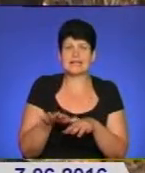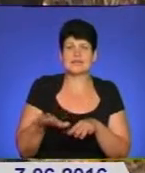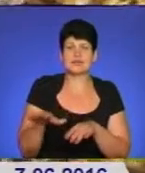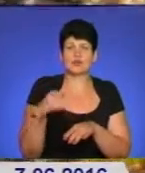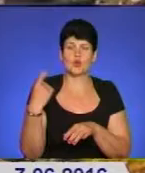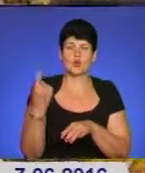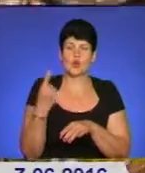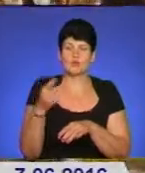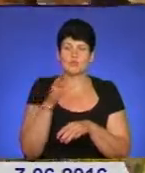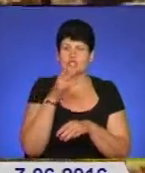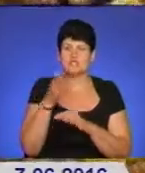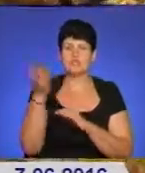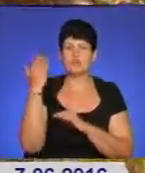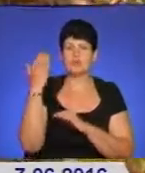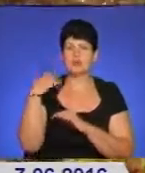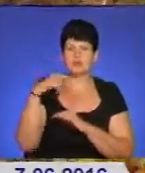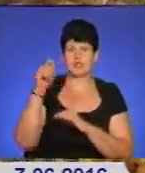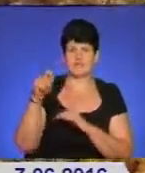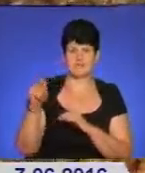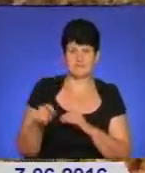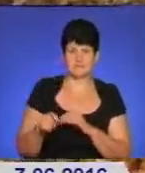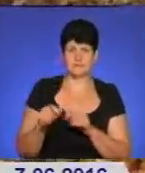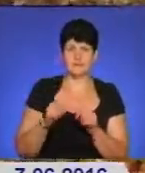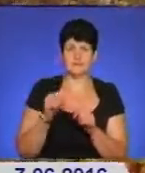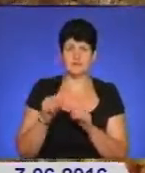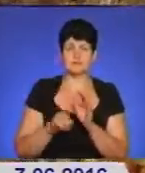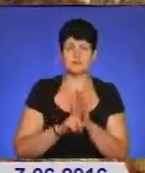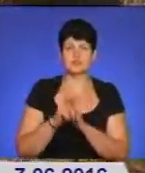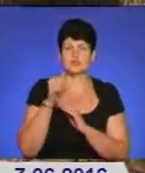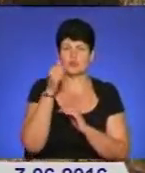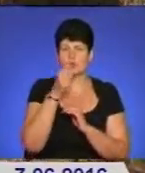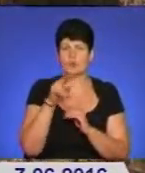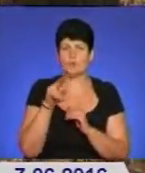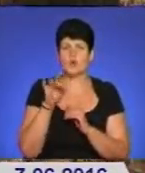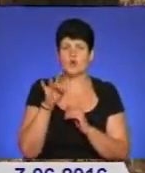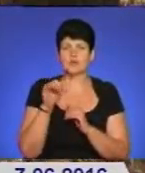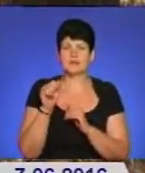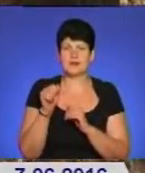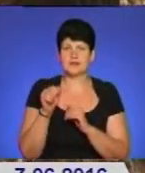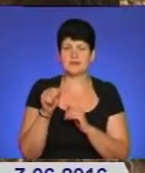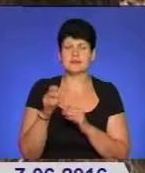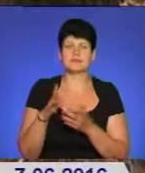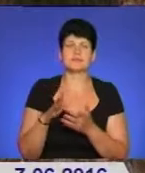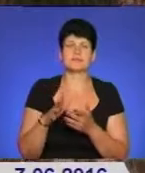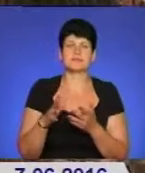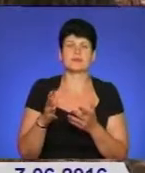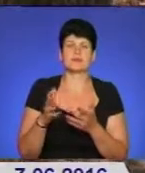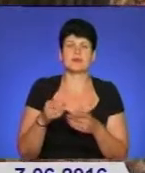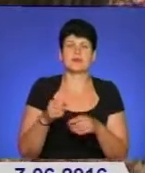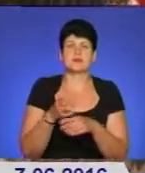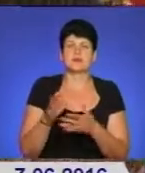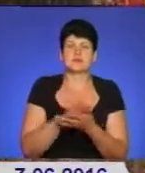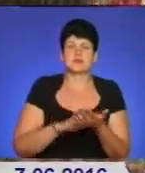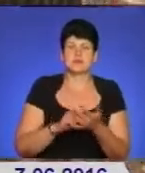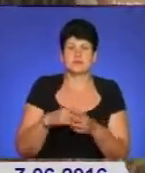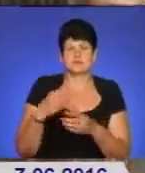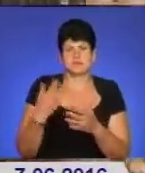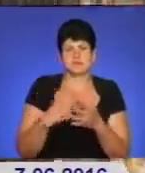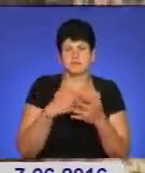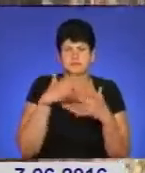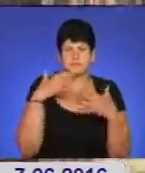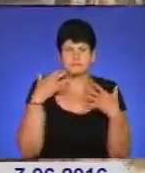області з часів минулих воєн. Зокрема, від початку року піротехніки знешкодили понад 300 вибухонебезпечних предметів. Тож,